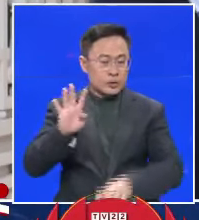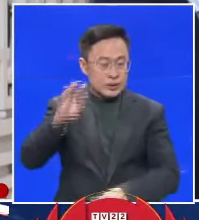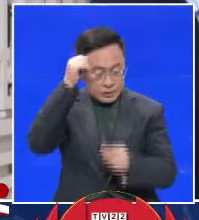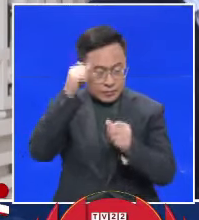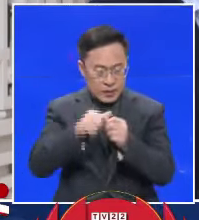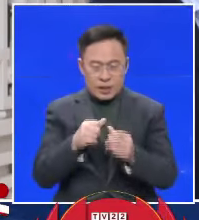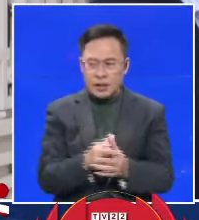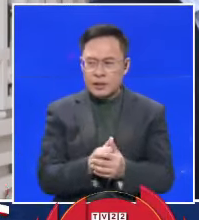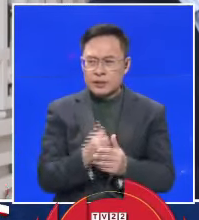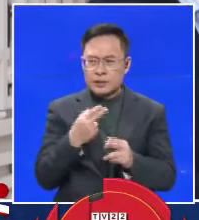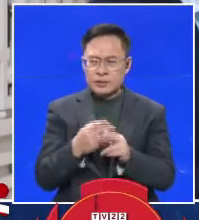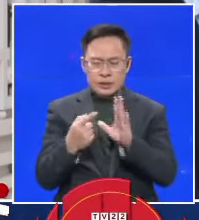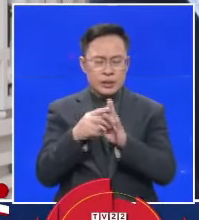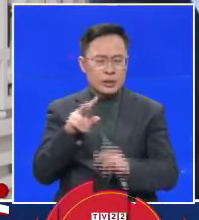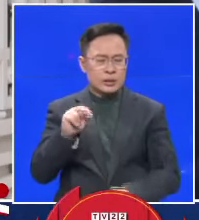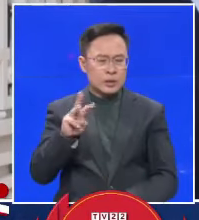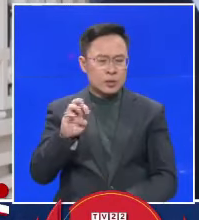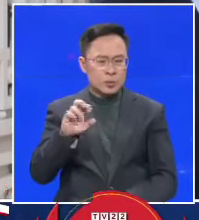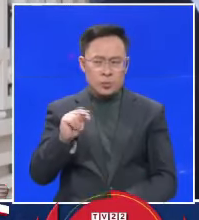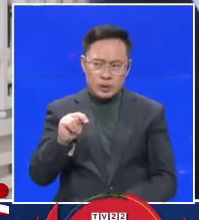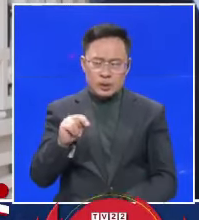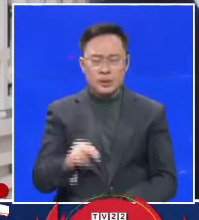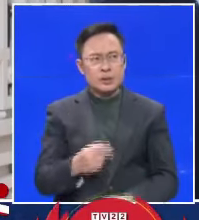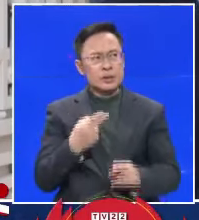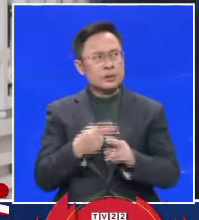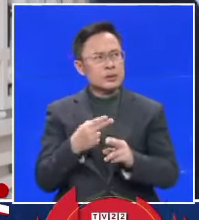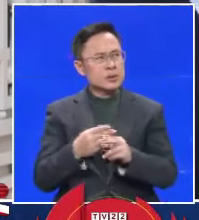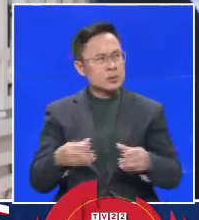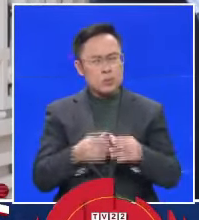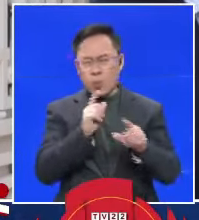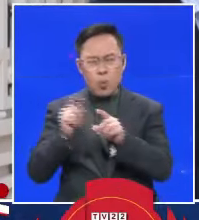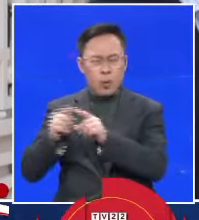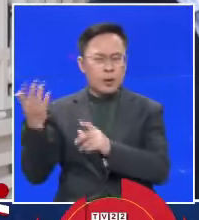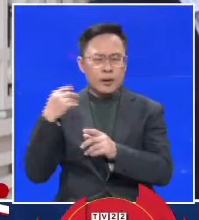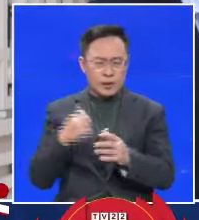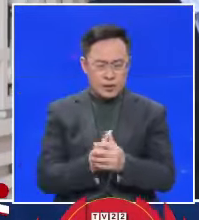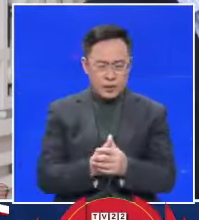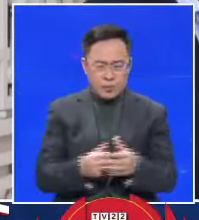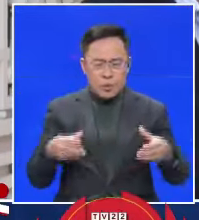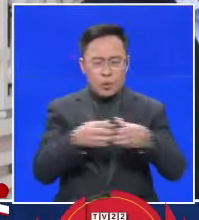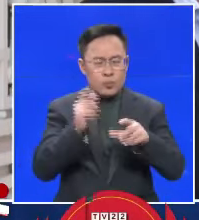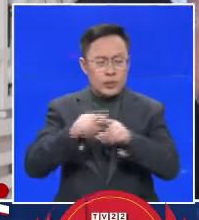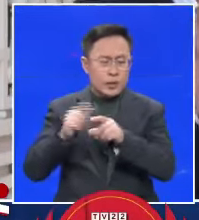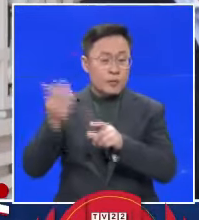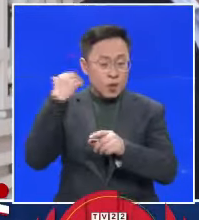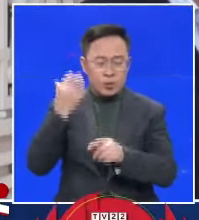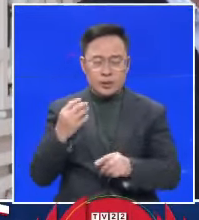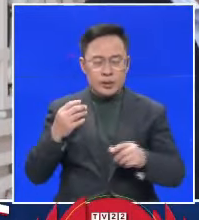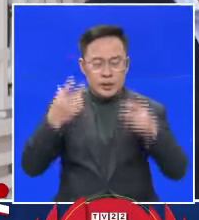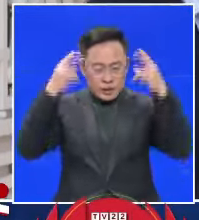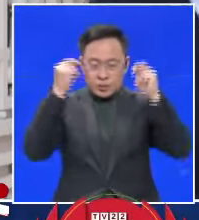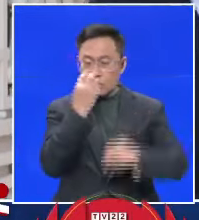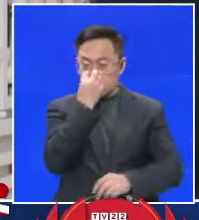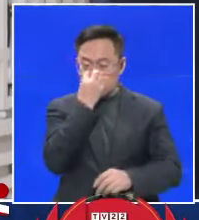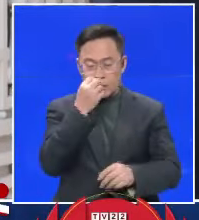ากมีคุณเนวินมีโอ้โหแบบมีแก๊งไอติมตอนนั้นหลังจากแก๊งออฟโฟเออนะมีแก๊งออฟโฟอยู่ด้วยคุณ